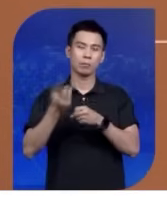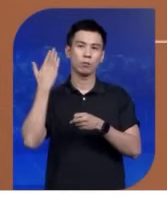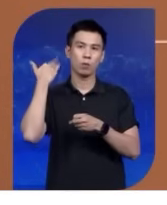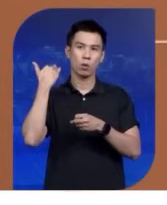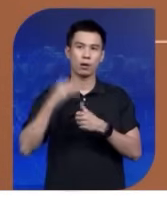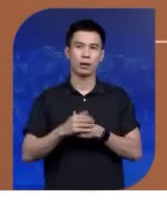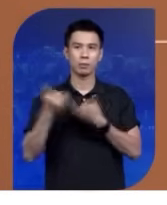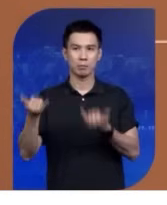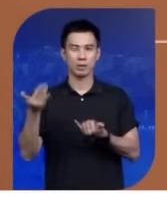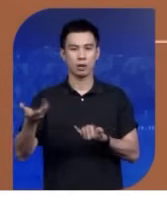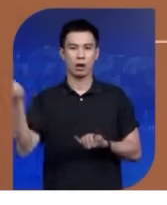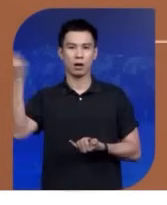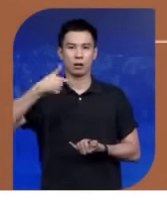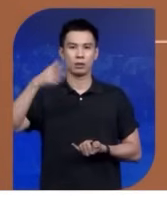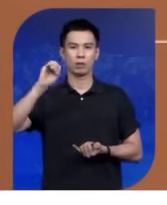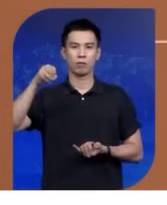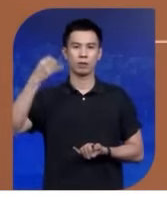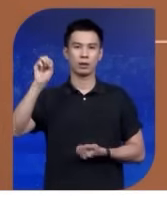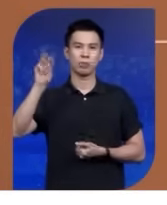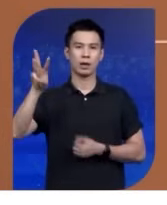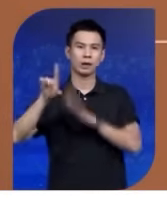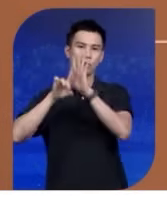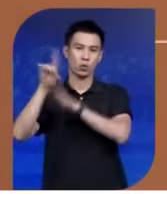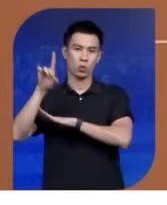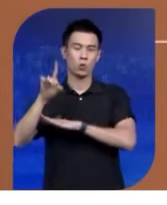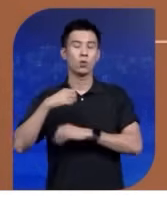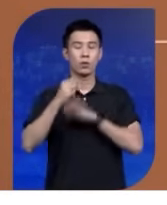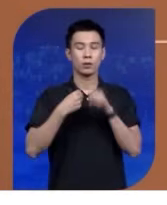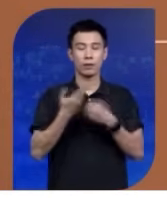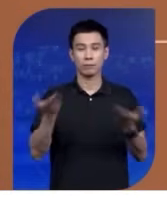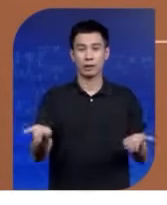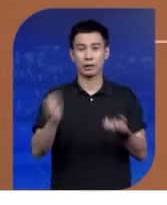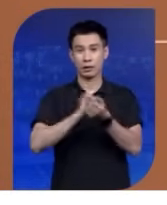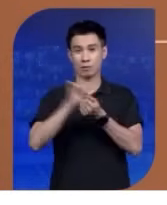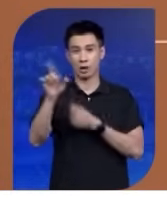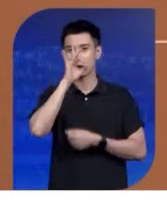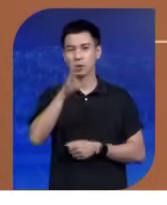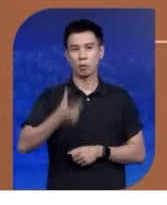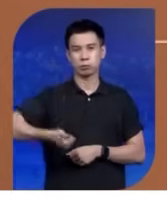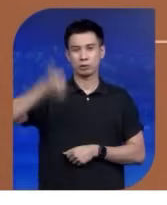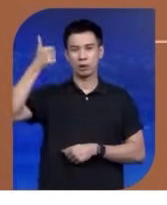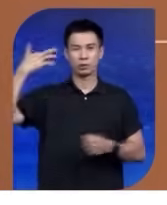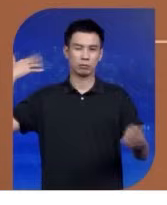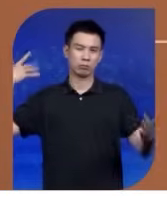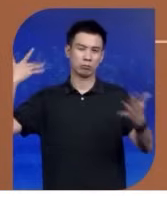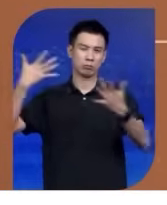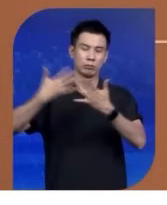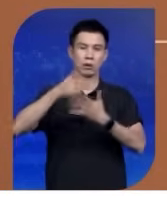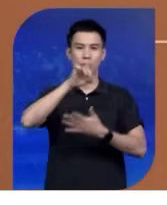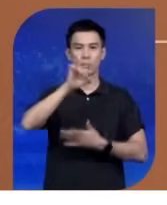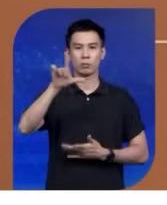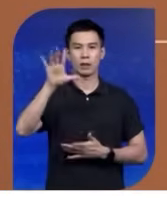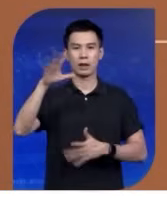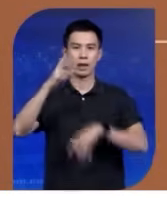0,03 độ Bởi vậy tháng 7 năm nay đã trở thành Tháng nóng nhất trong chuỗi số liệu 175 năm